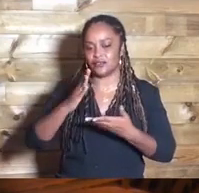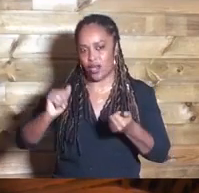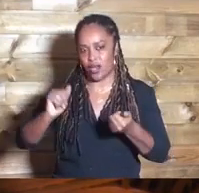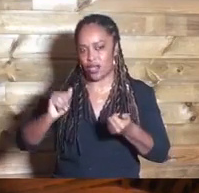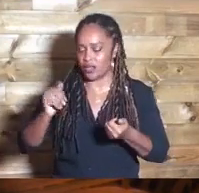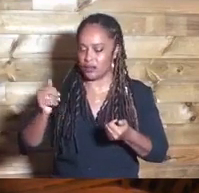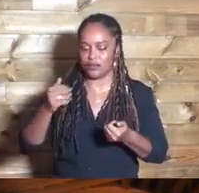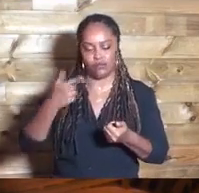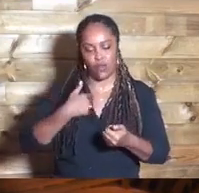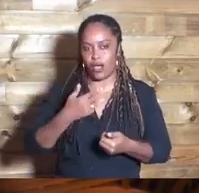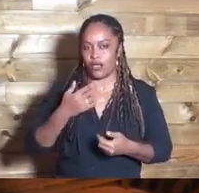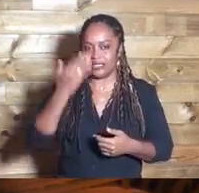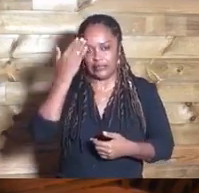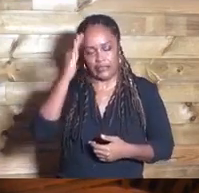content.